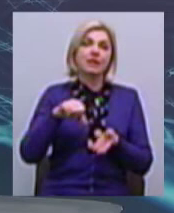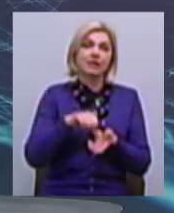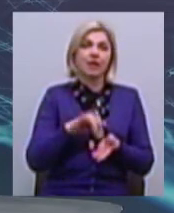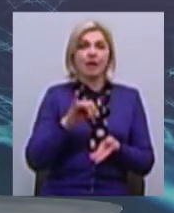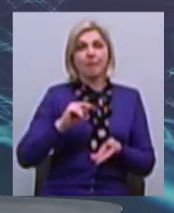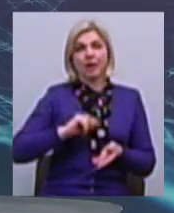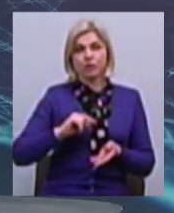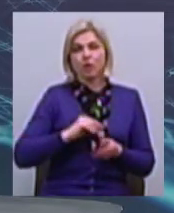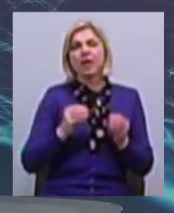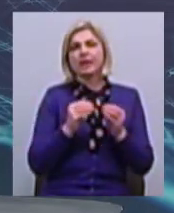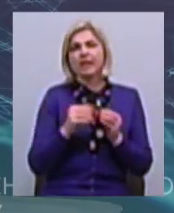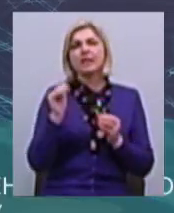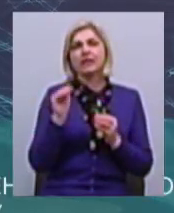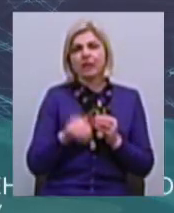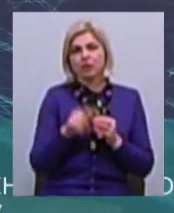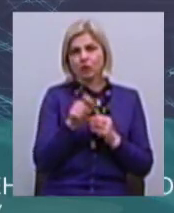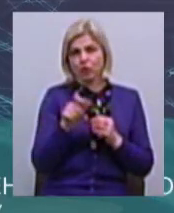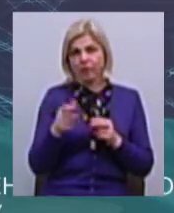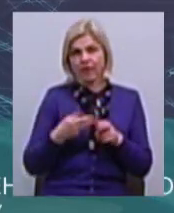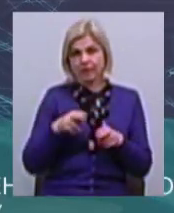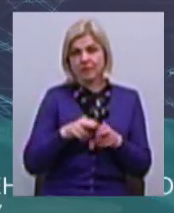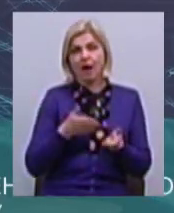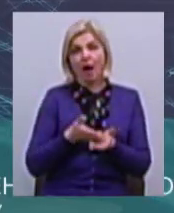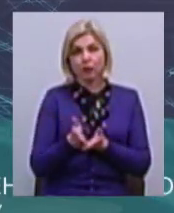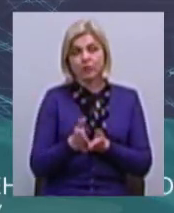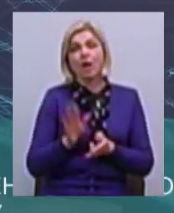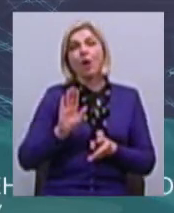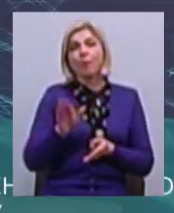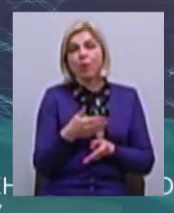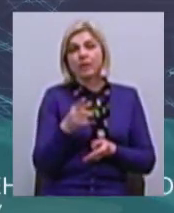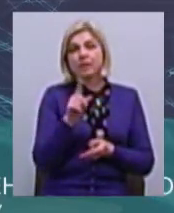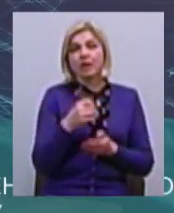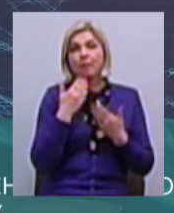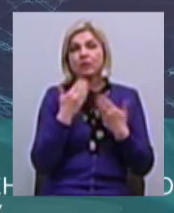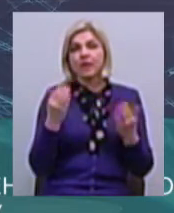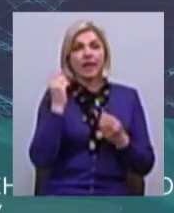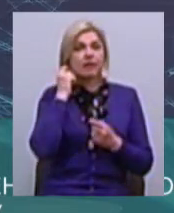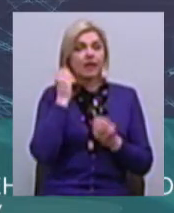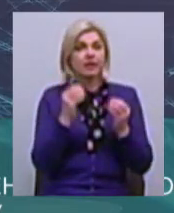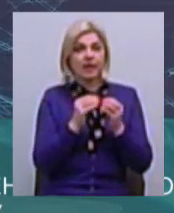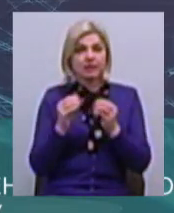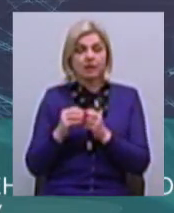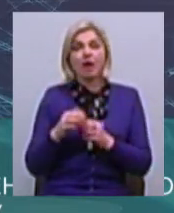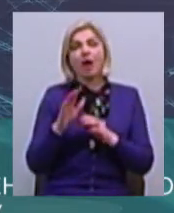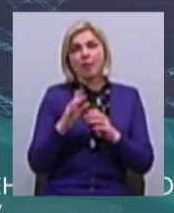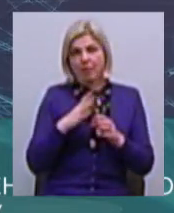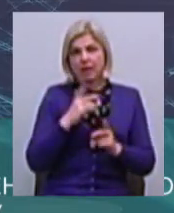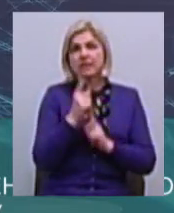працювали, десятки тисяч чоловік в цій галузі. Потім за останні десятиліття відбулися певні зміни,